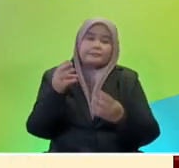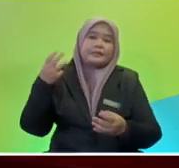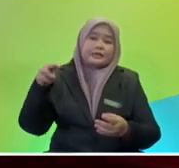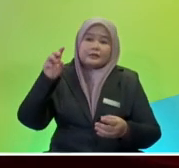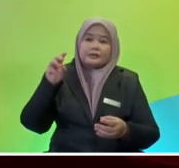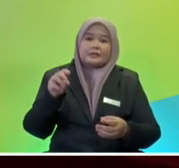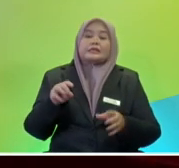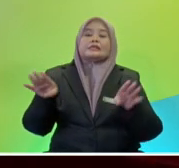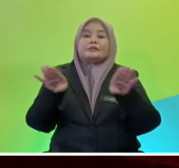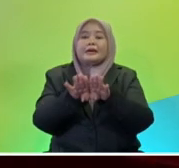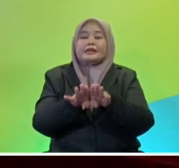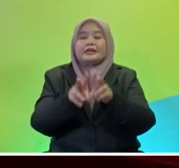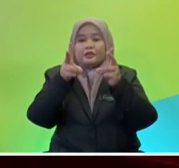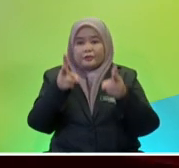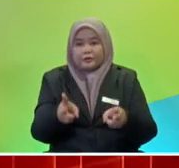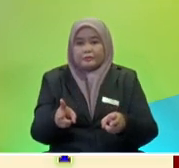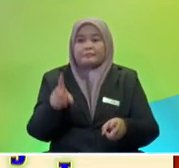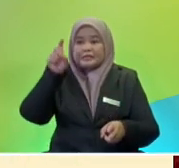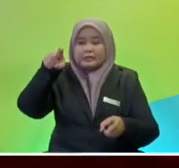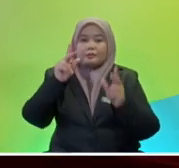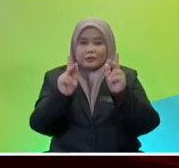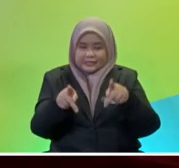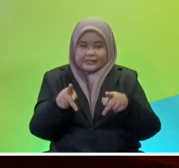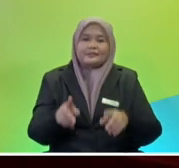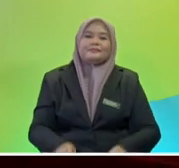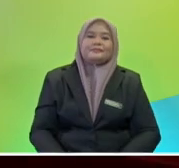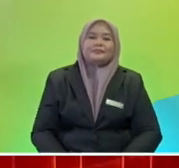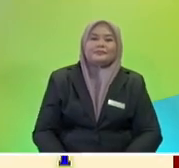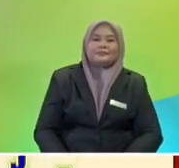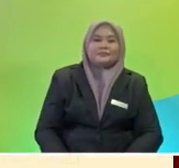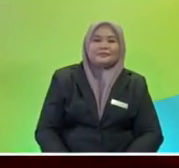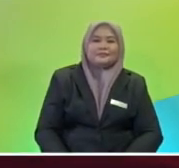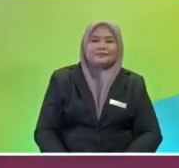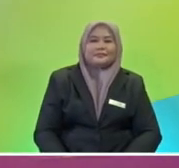juga sebagai individu mereka juga menguasai ini ya oke